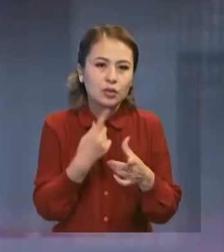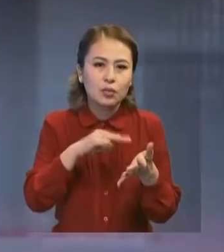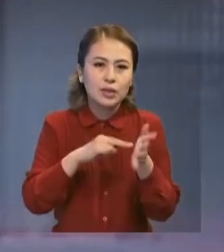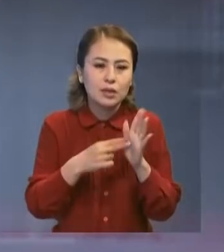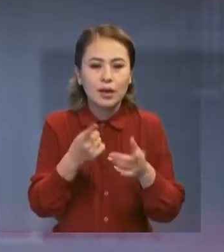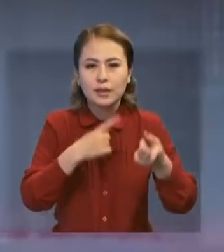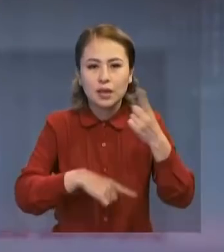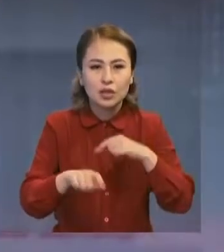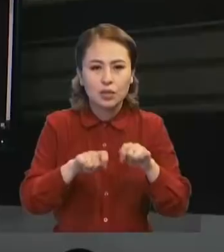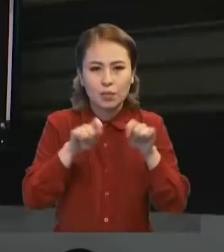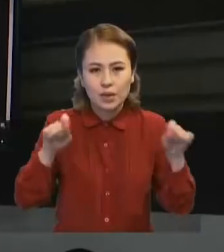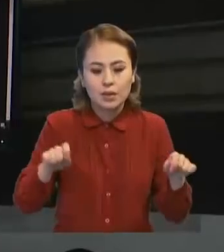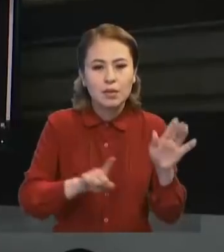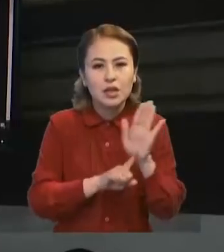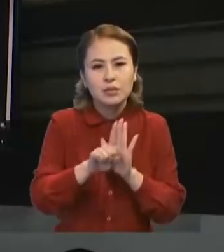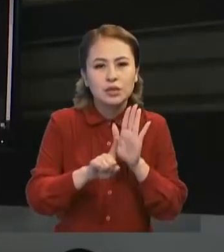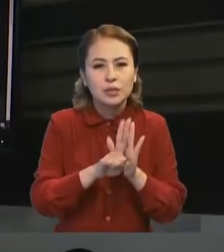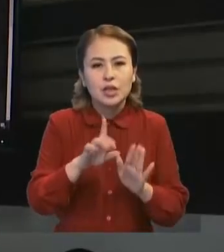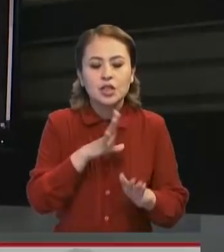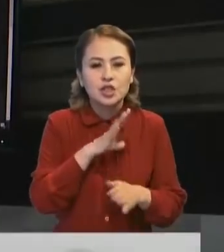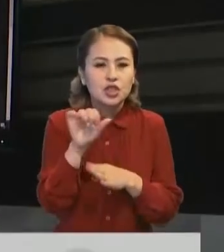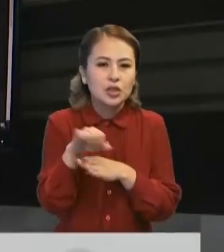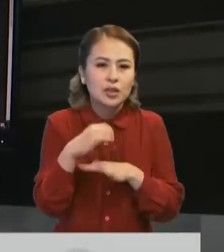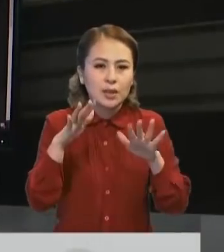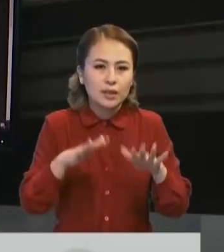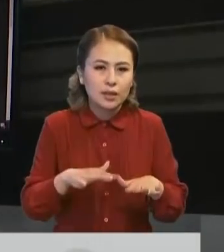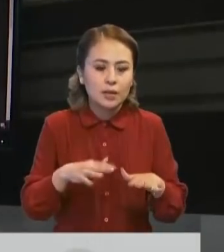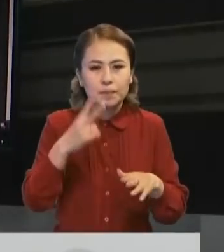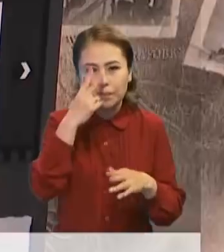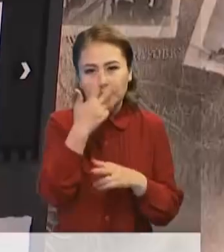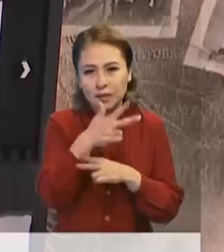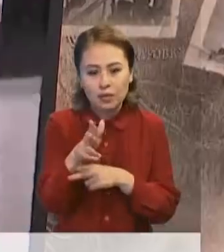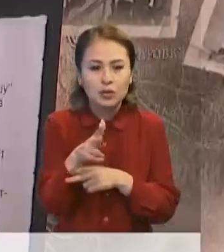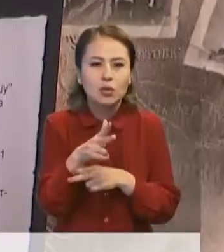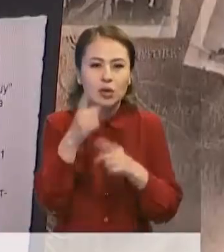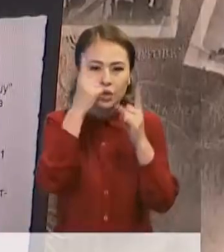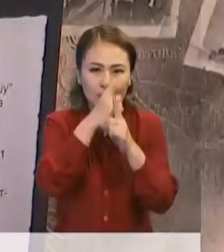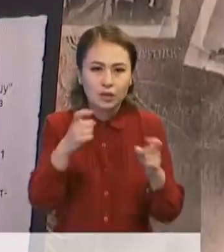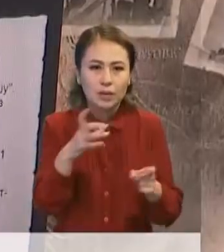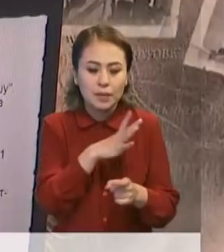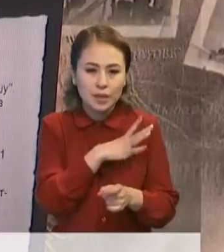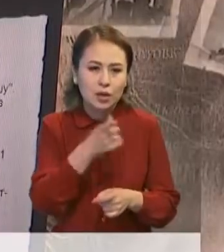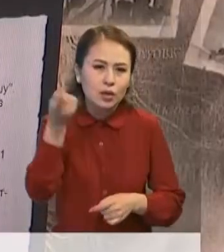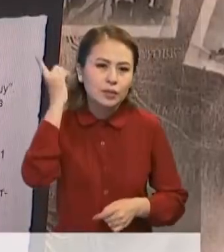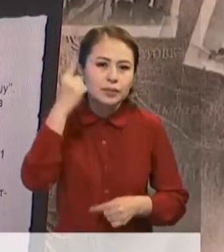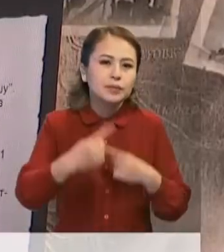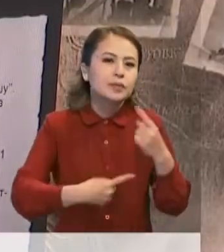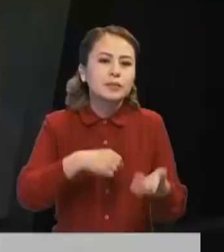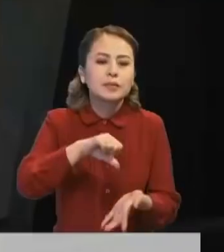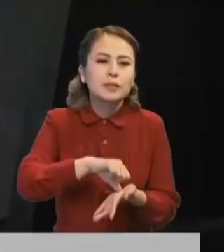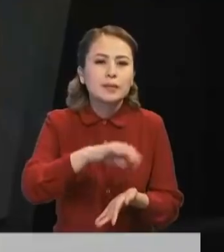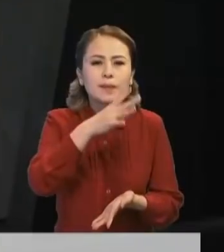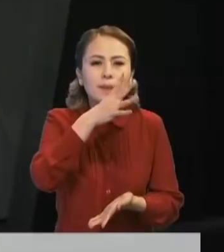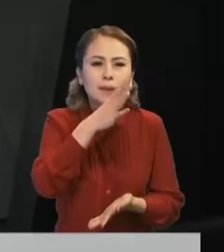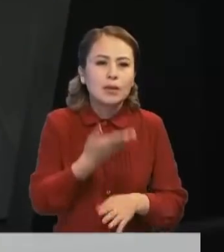атты жобасын қайта жандандырды. Бастама шеңберінде жеңіс ардагерлерінің бейне үндеуі жарияланды. Онда майдангерлер